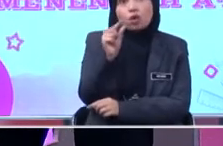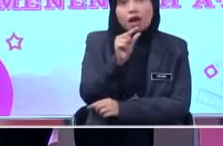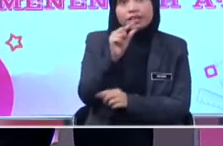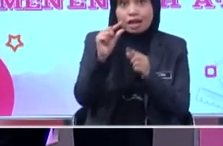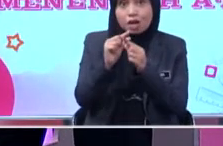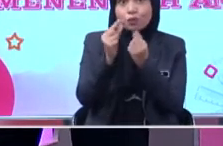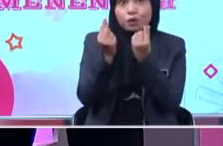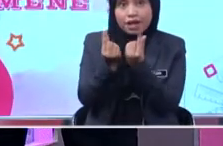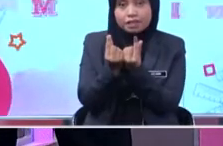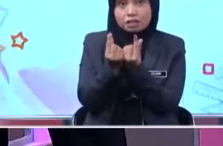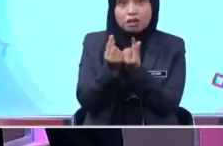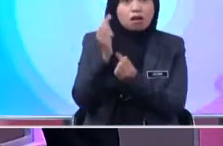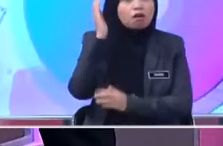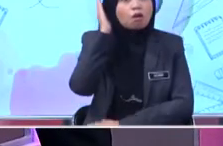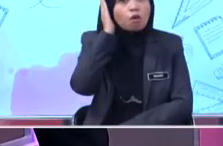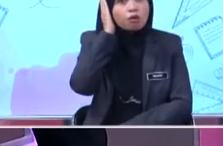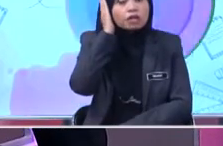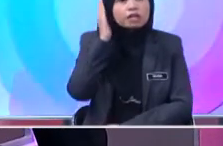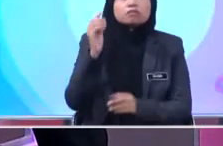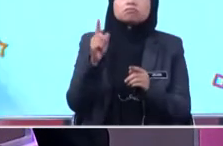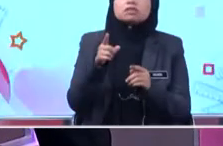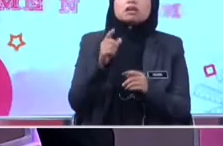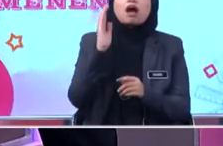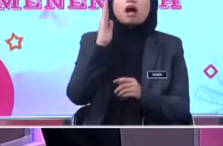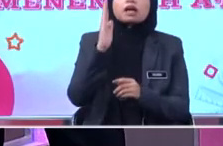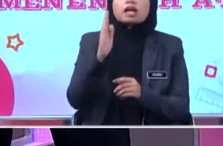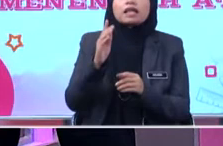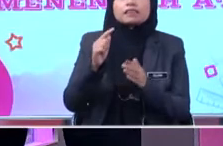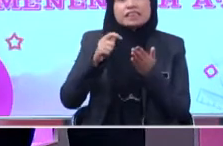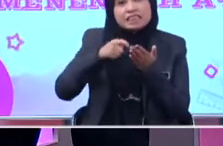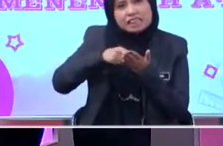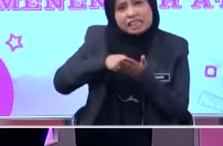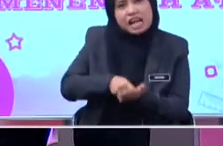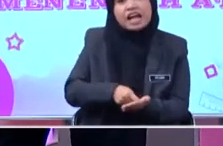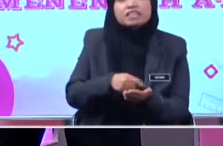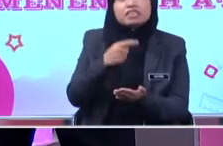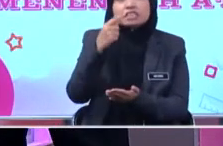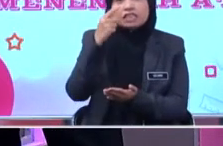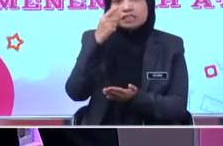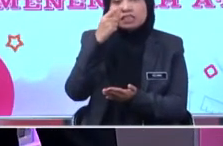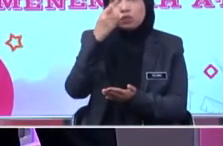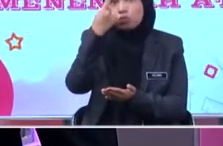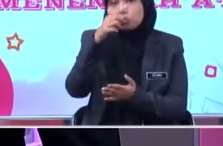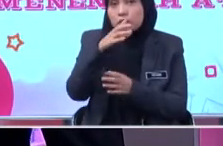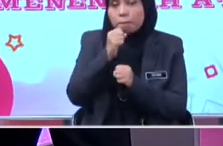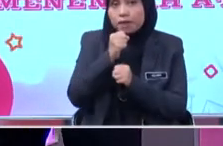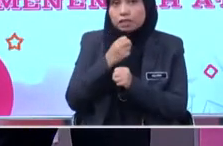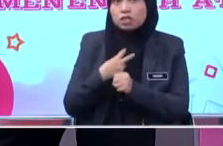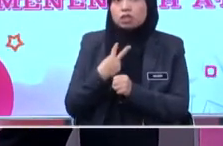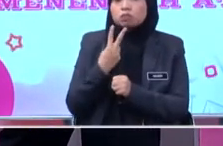setengah Khori dia akan tekan disini untuk mendapatkan bunyi dengung yang sedap jadiin